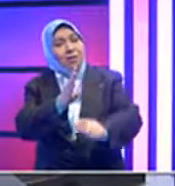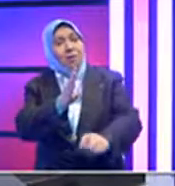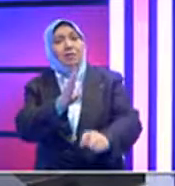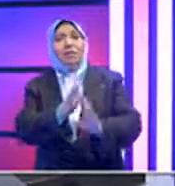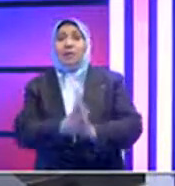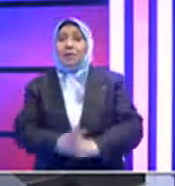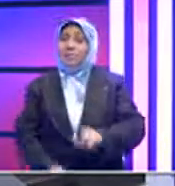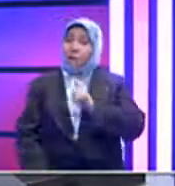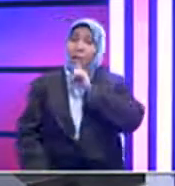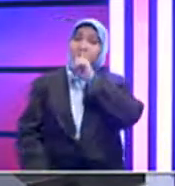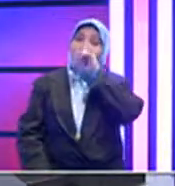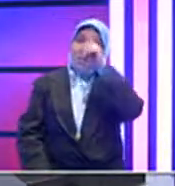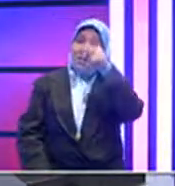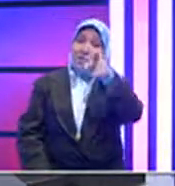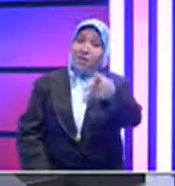pasti